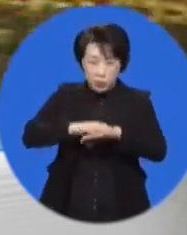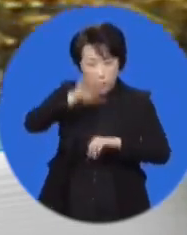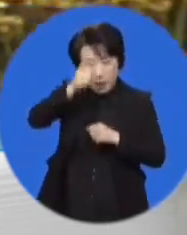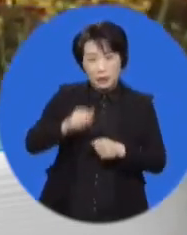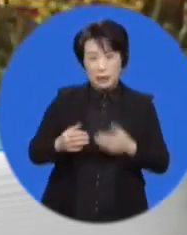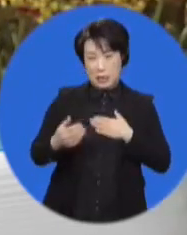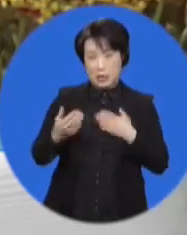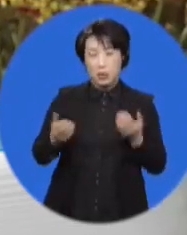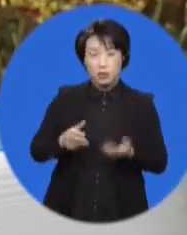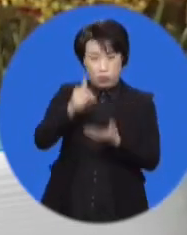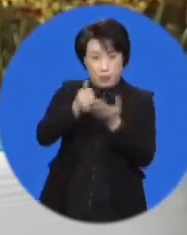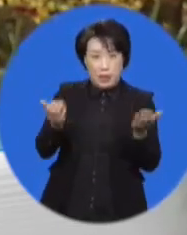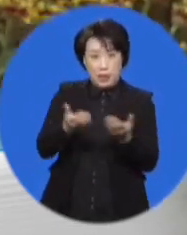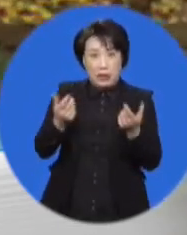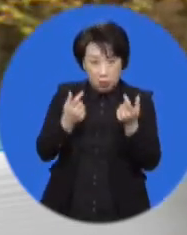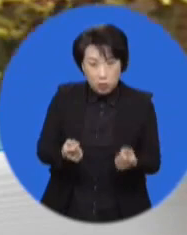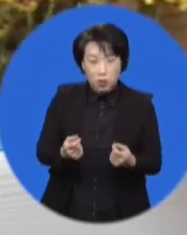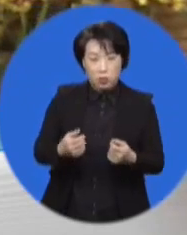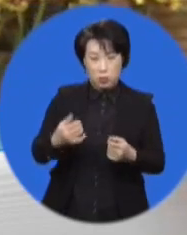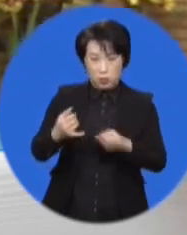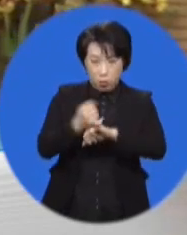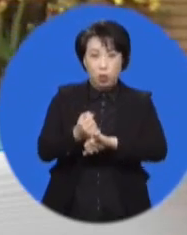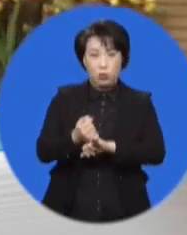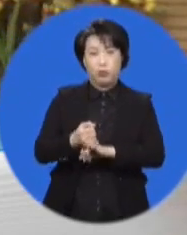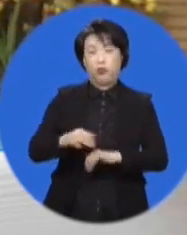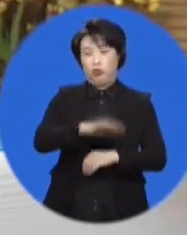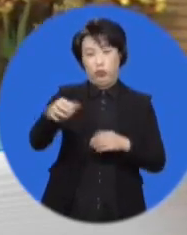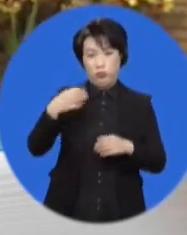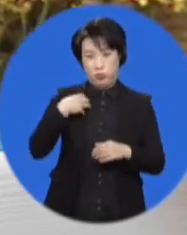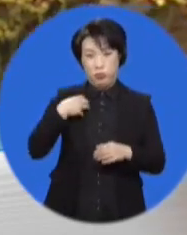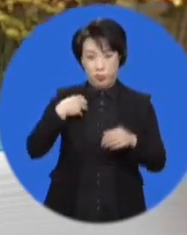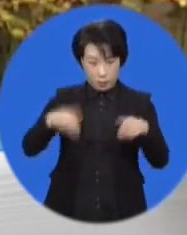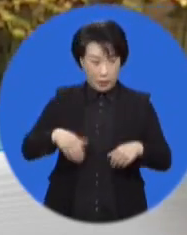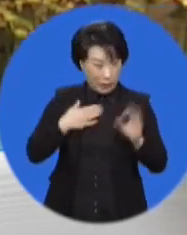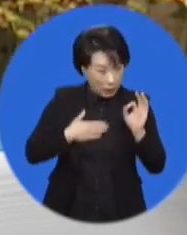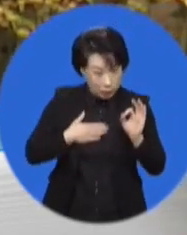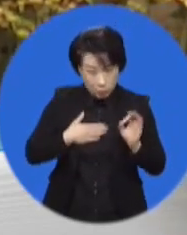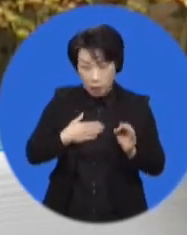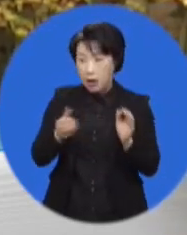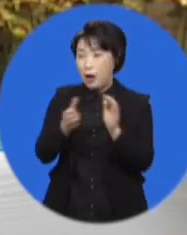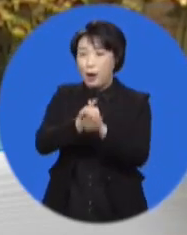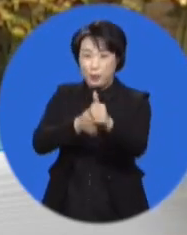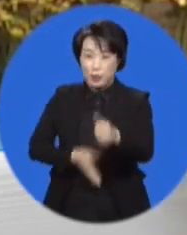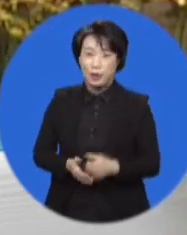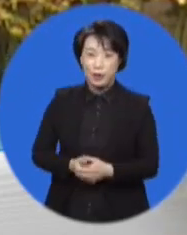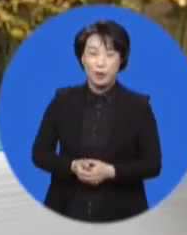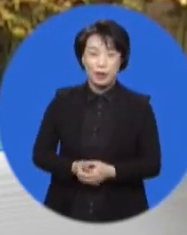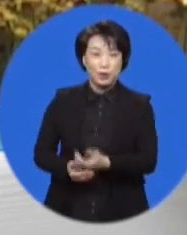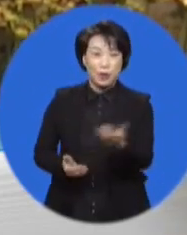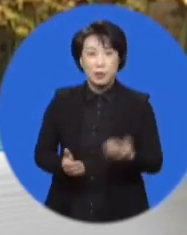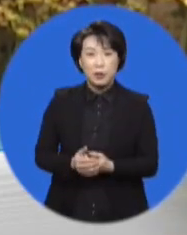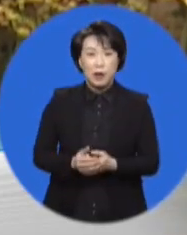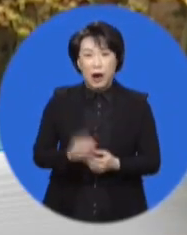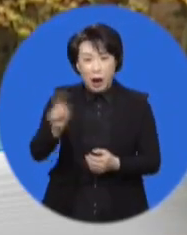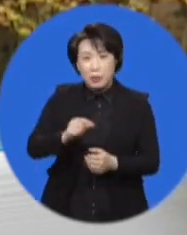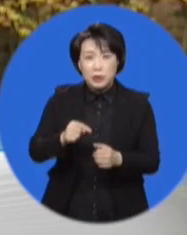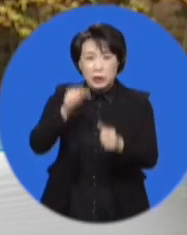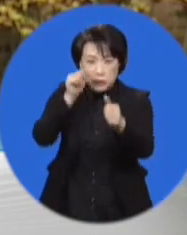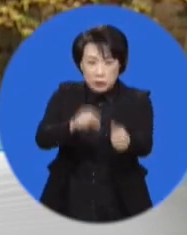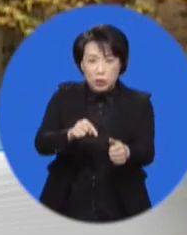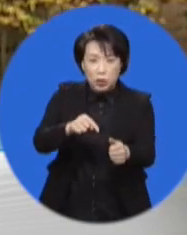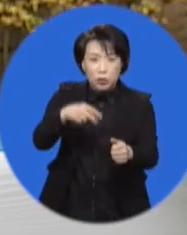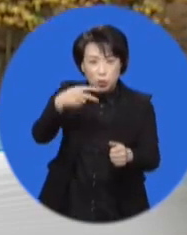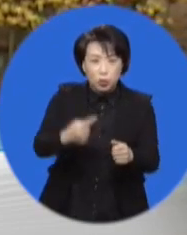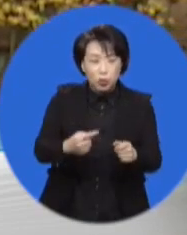된다 이 말이오. 네. 알아들었으면 아멘합시다. 네. 아무리 시켜도 지능이 낮고